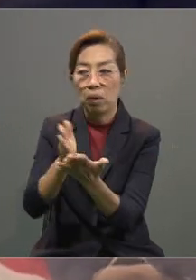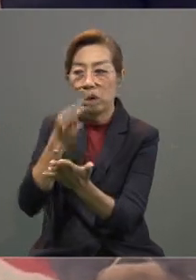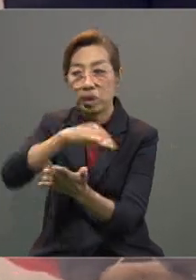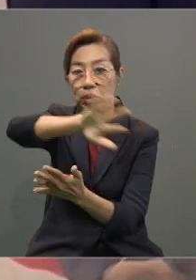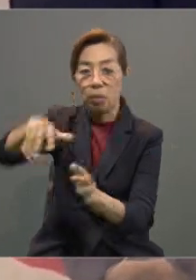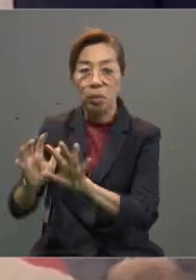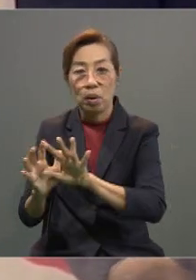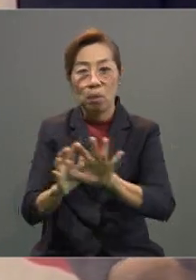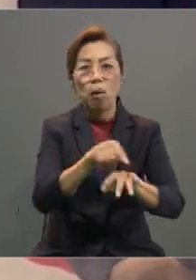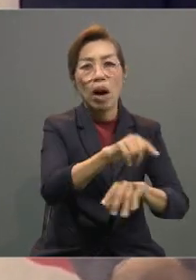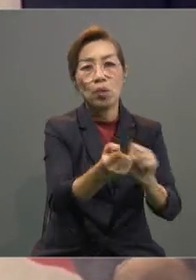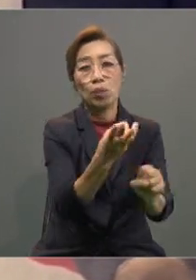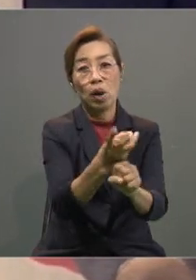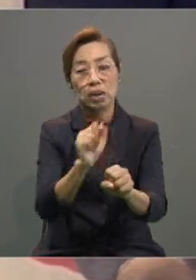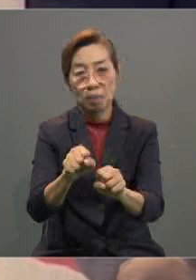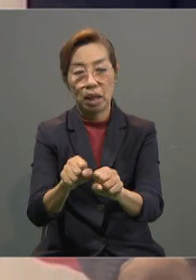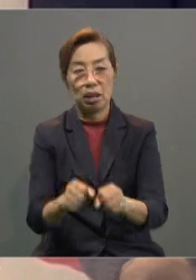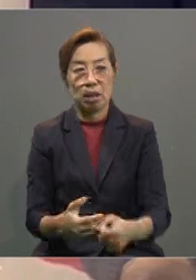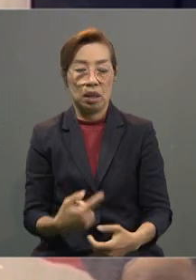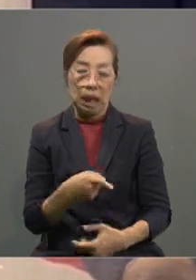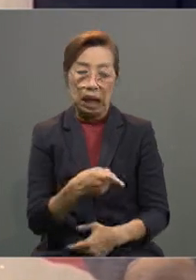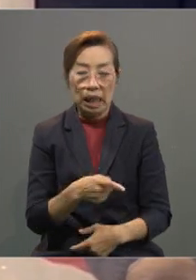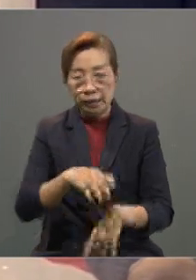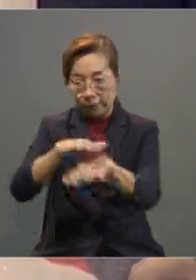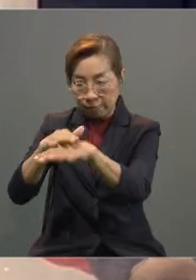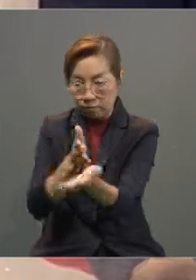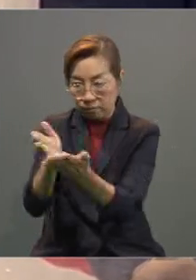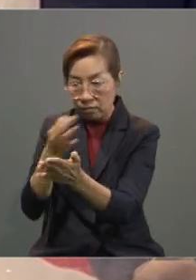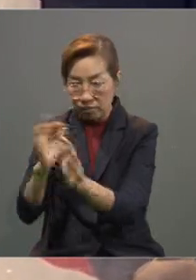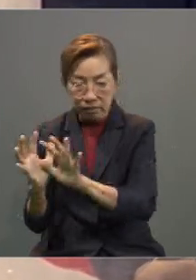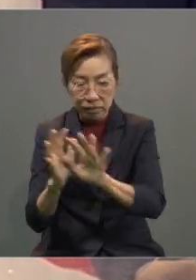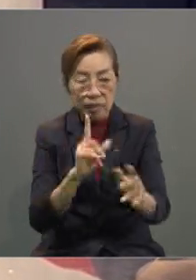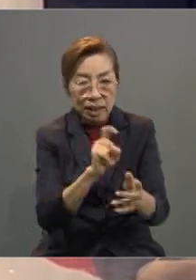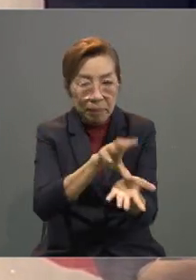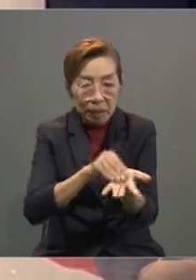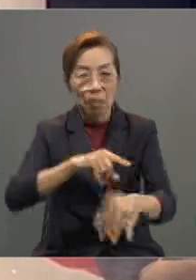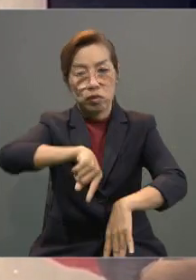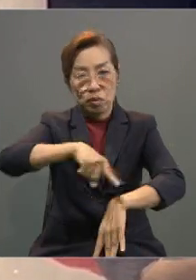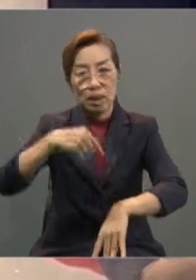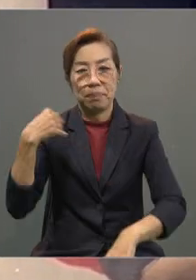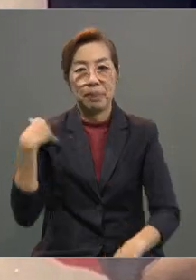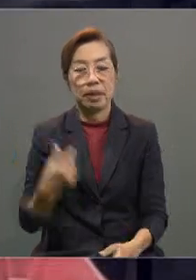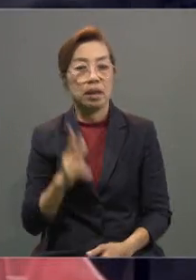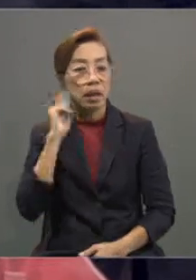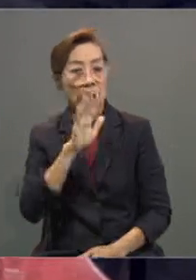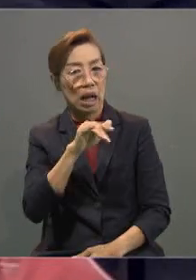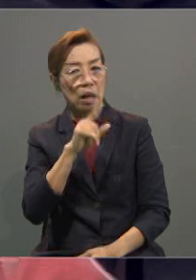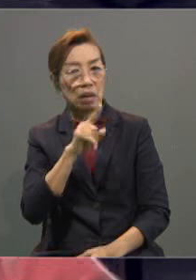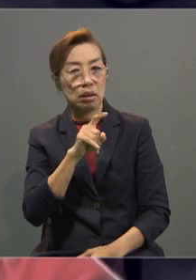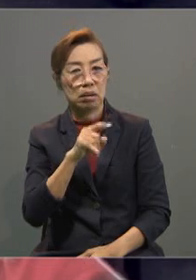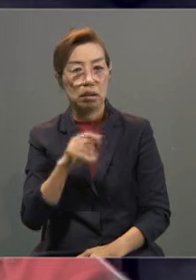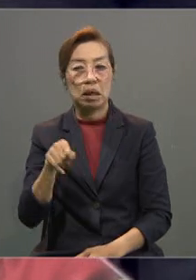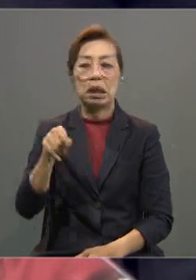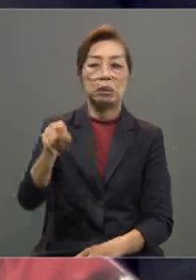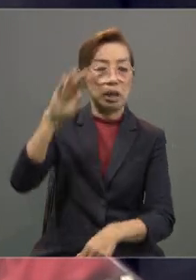เยาวชนอยู่ได้ต้องใช้เวลาเล็ๆอันนี้เดี๋ยวเมีนเวเนี่ย